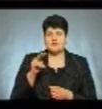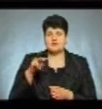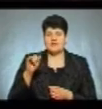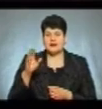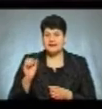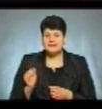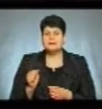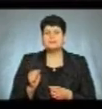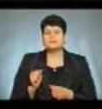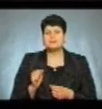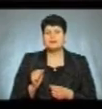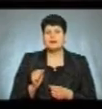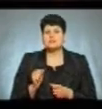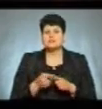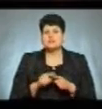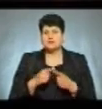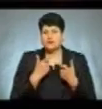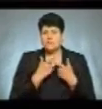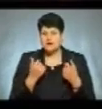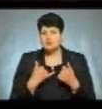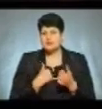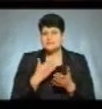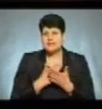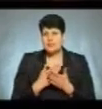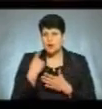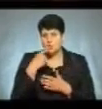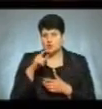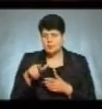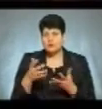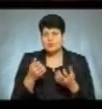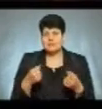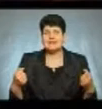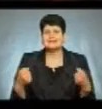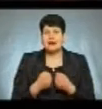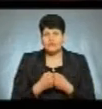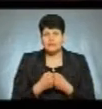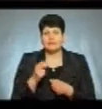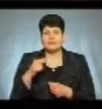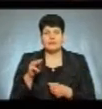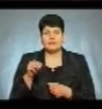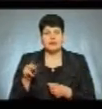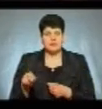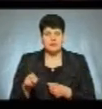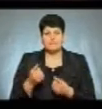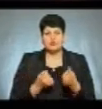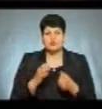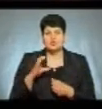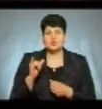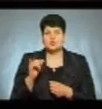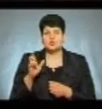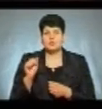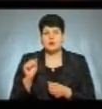попередньою інформацією, є в нас особи, які отримали травми внаслідок ДТП. Це водій «Субару».